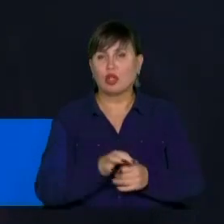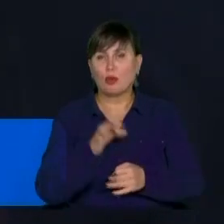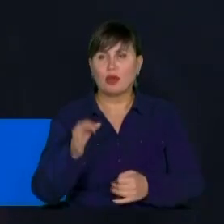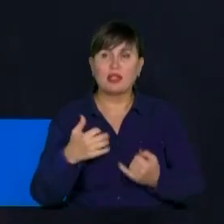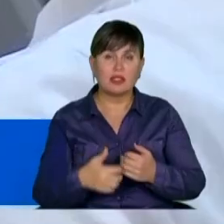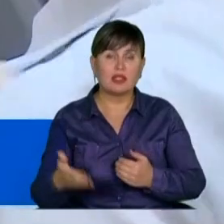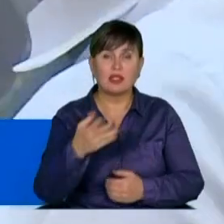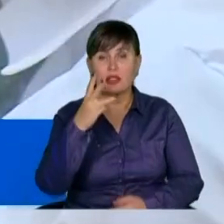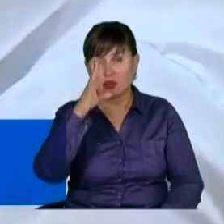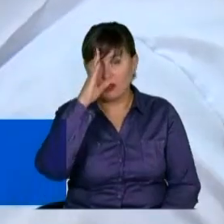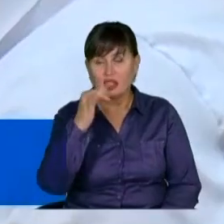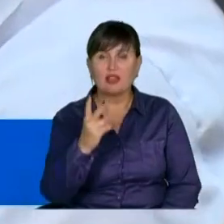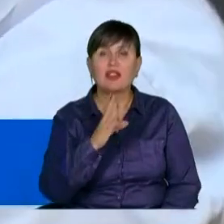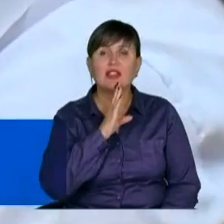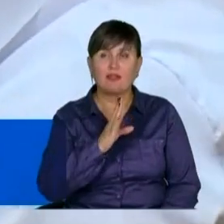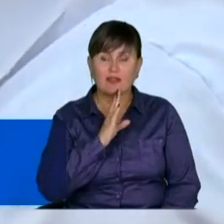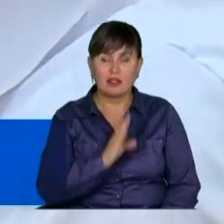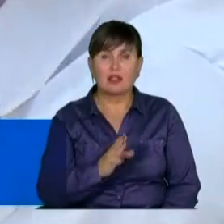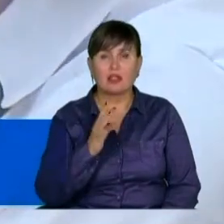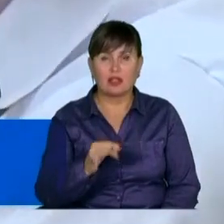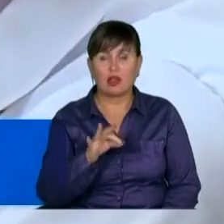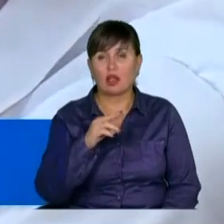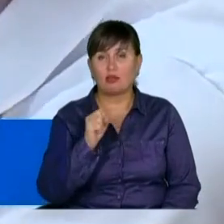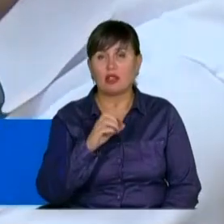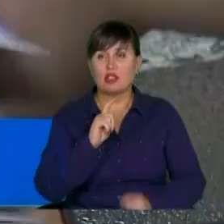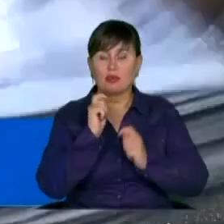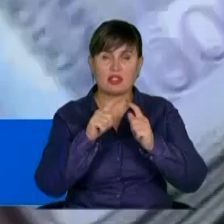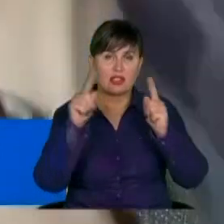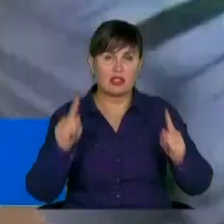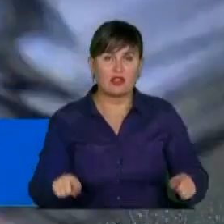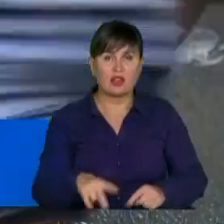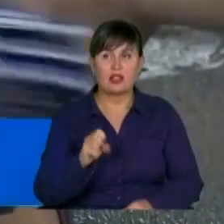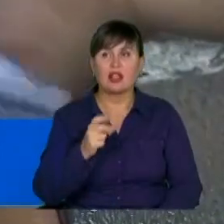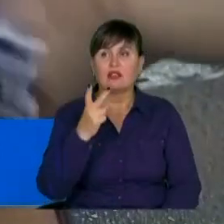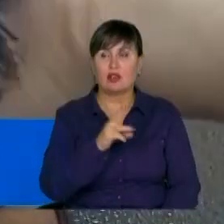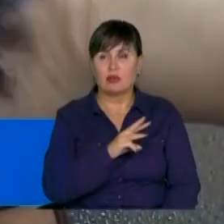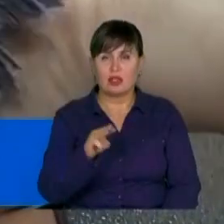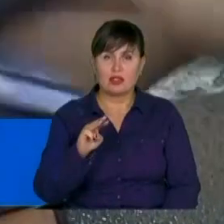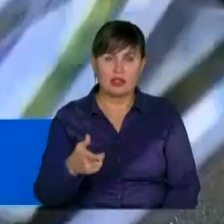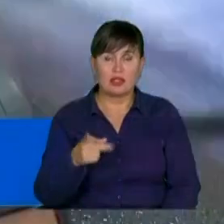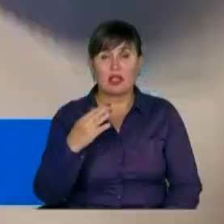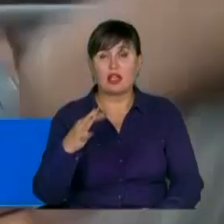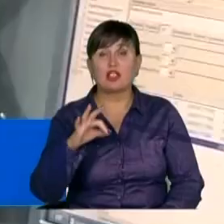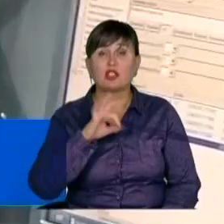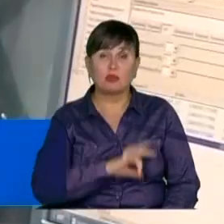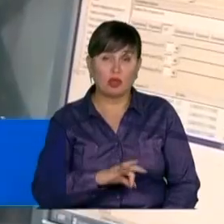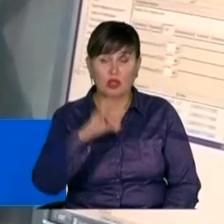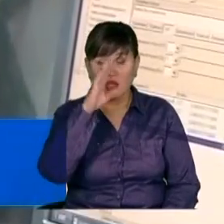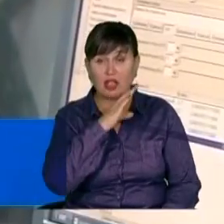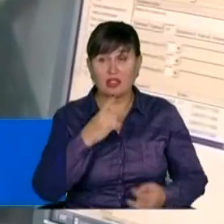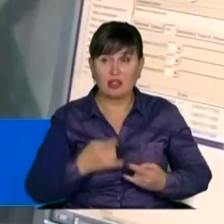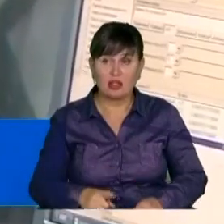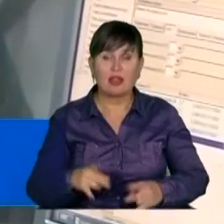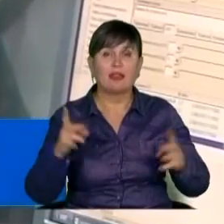Среди них 3 мальчика и 2 девочки. Им Отбасы Банк подарил сертификаты на 2 миллиона тенге. Для их использования родителям